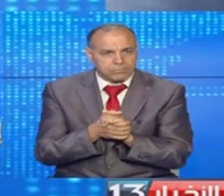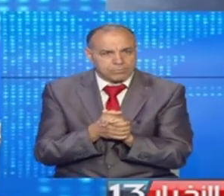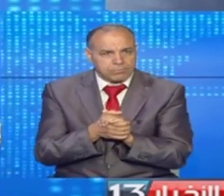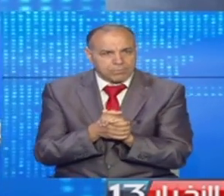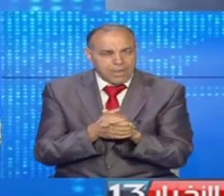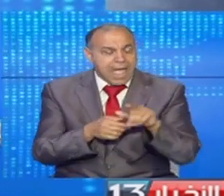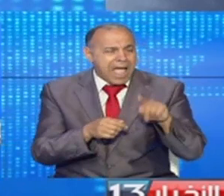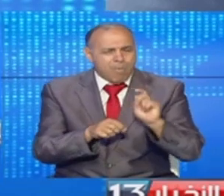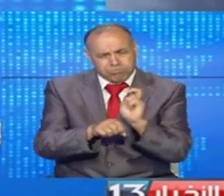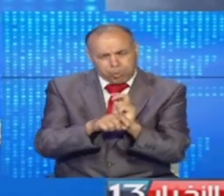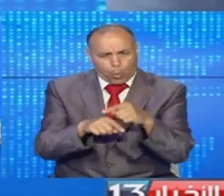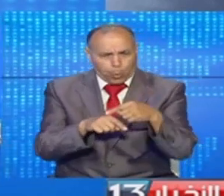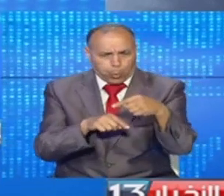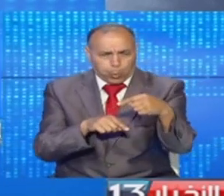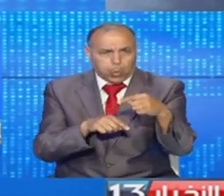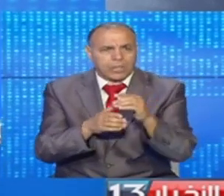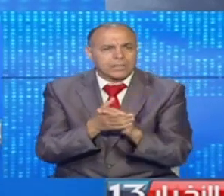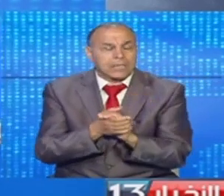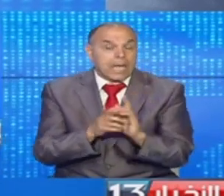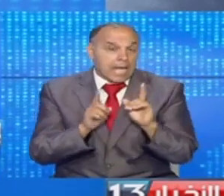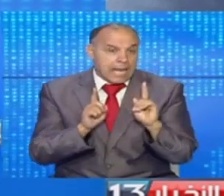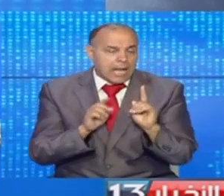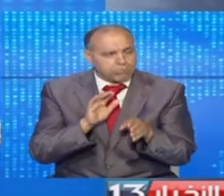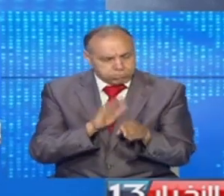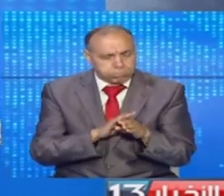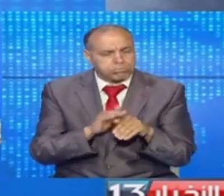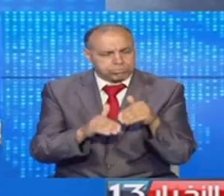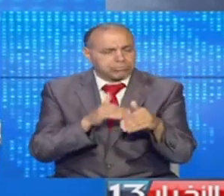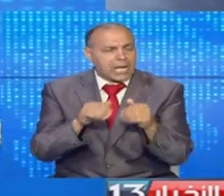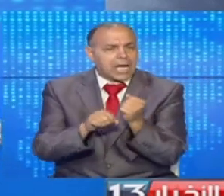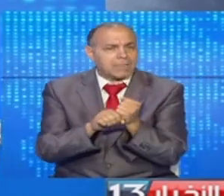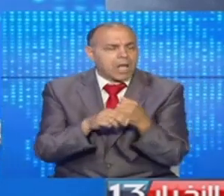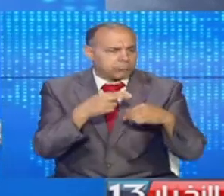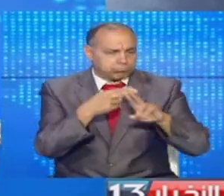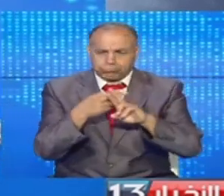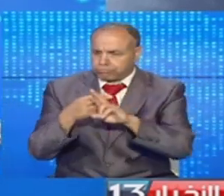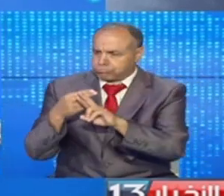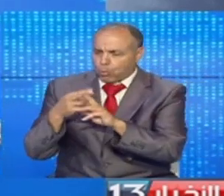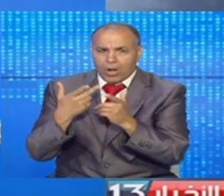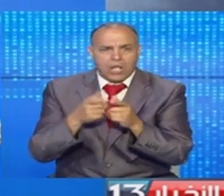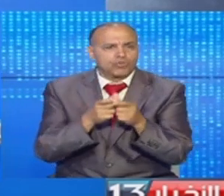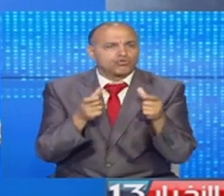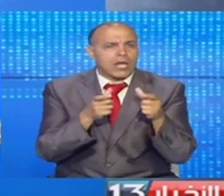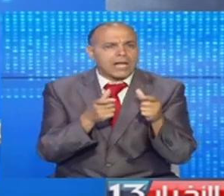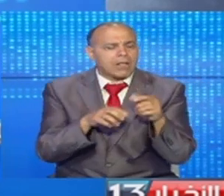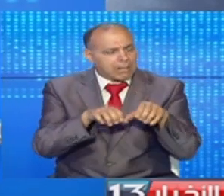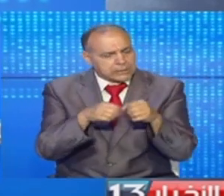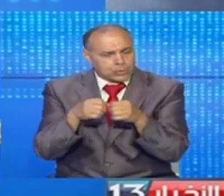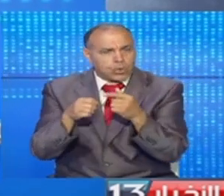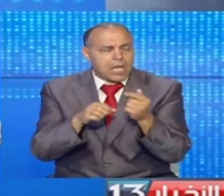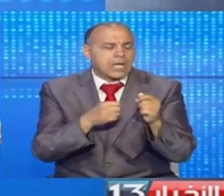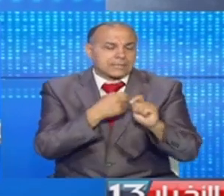قاعدة أكثر من اللازم، معناها باش تحطينا، ولكن انطلق فعليا الإجابات للشركات المتضررة من